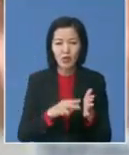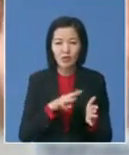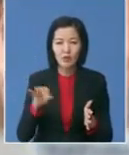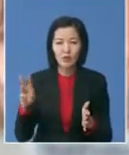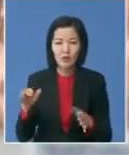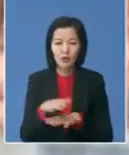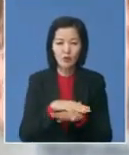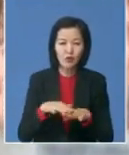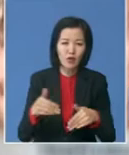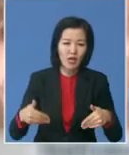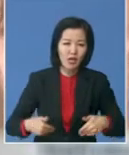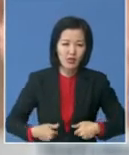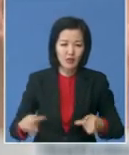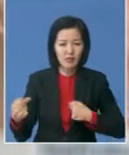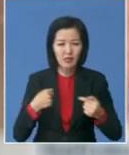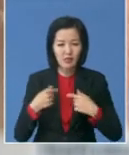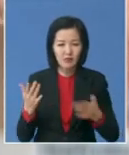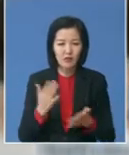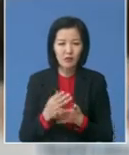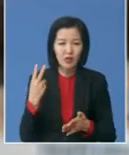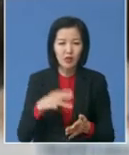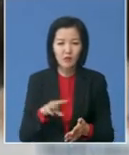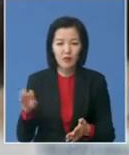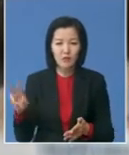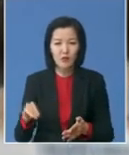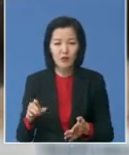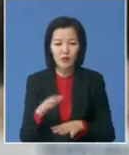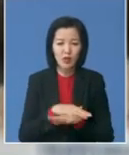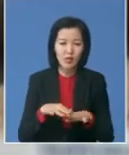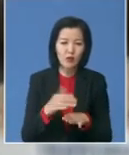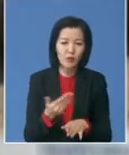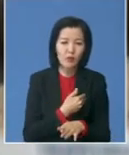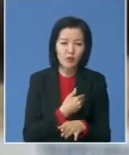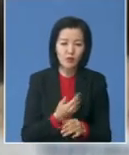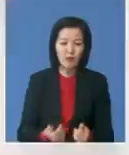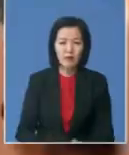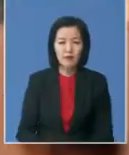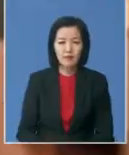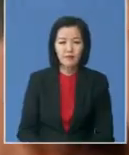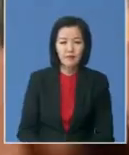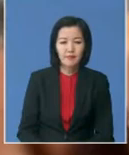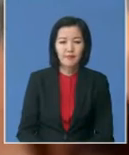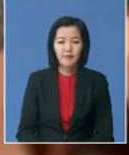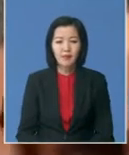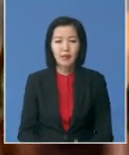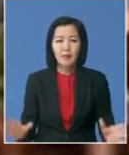аса тұрғын аштық зардабын шегіп отыр. Ал тағы 20 миллион йемендік көмекке мұқтаж. Біріккен ұлттар ұйымының мәліметінше